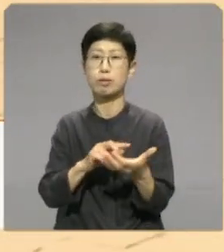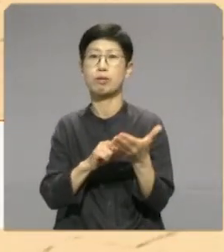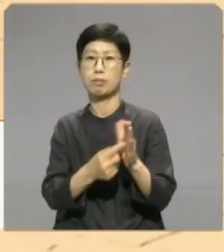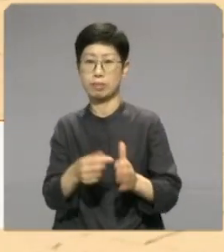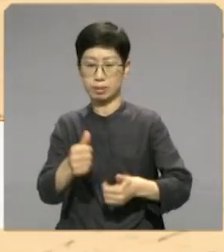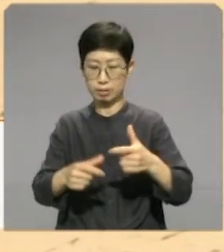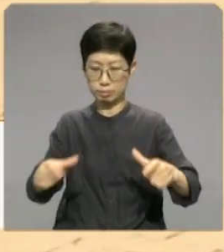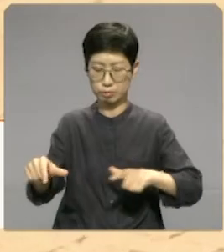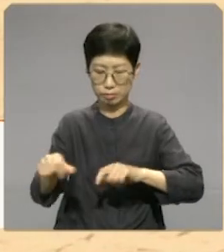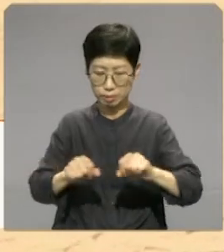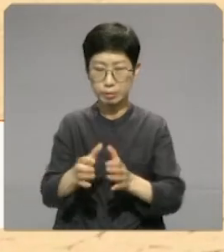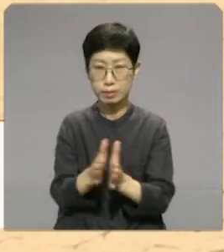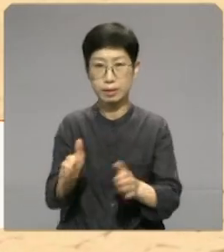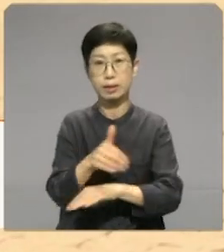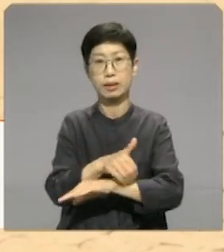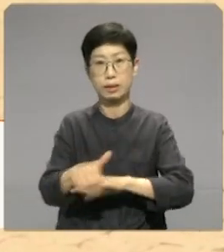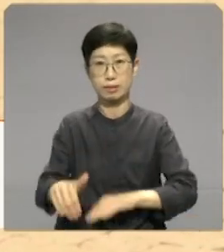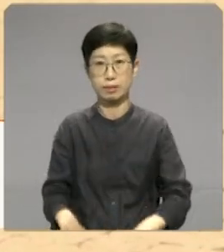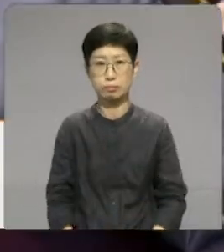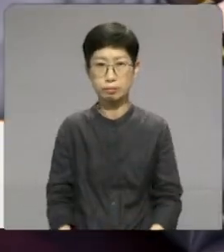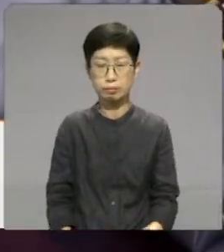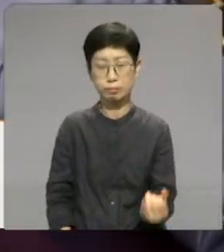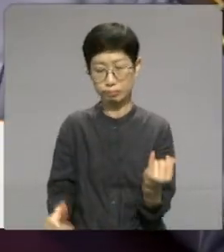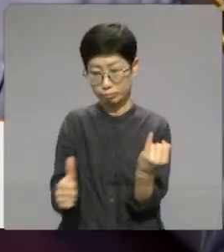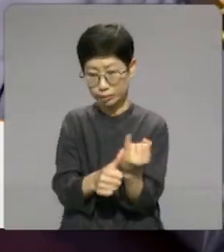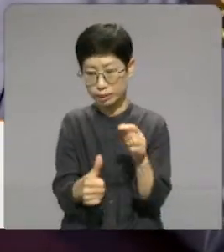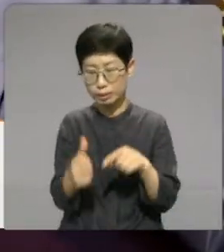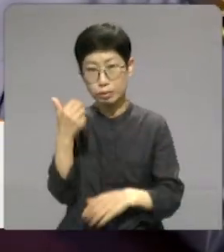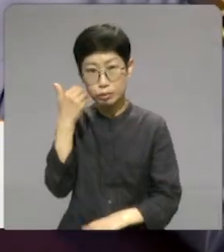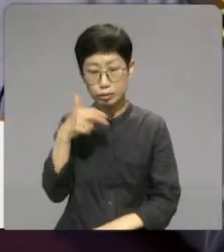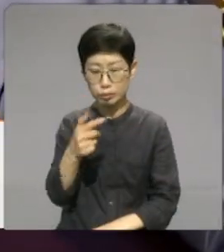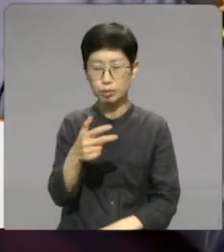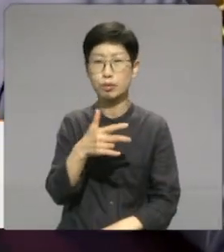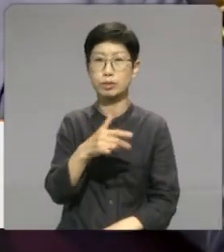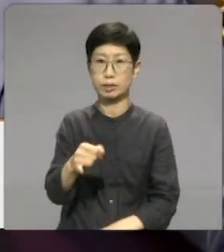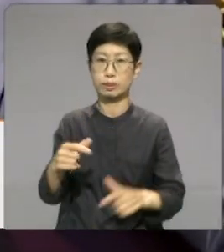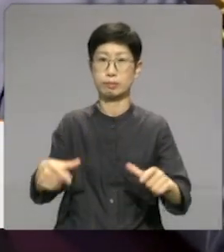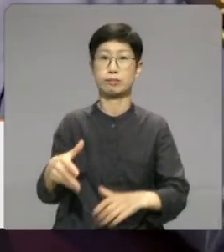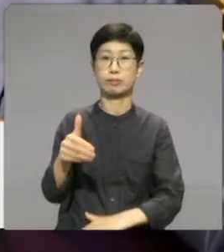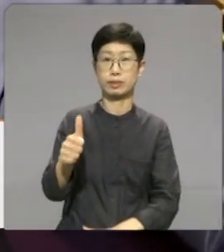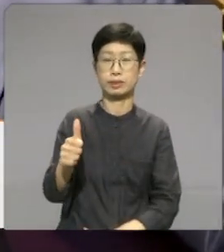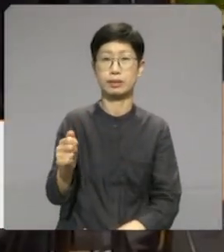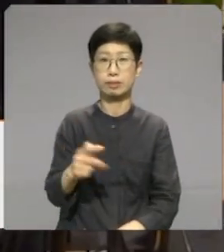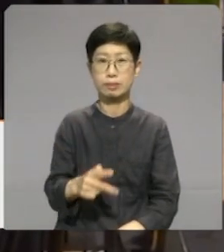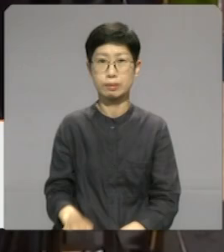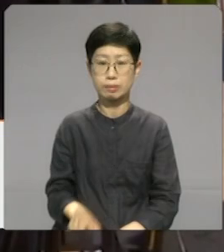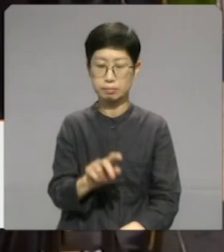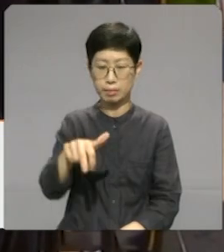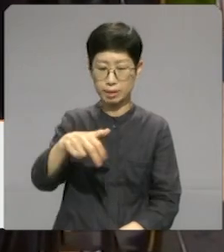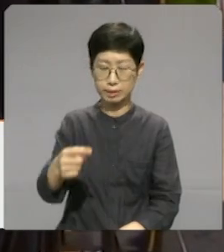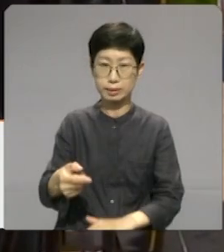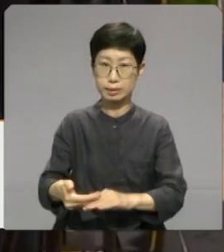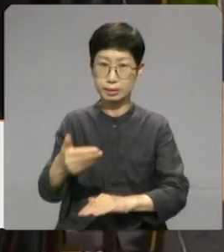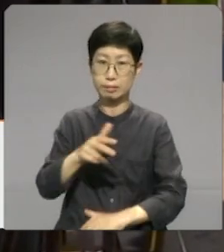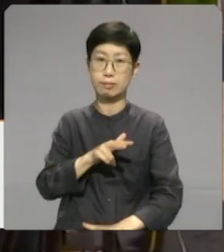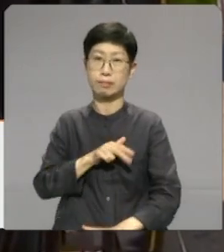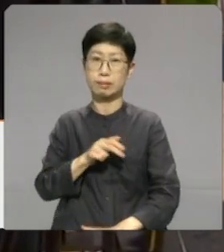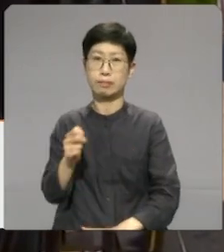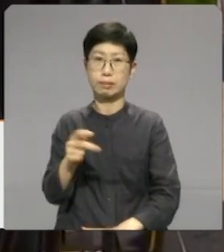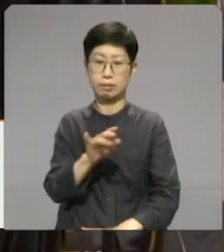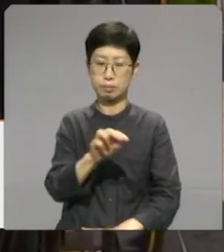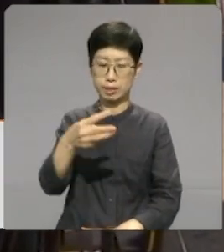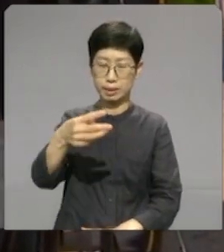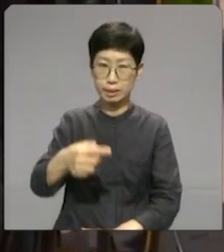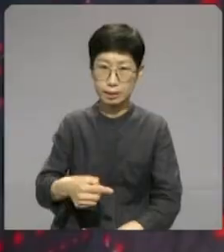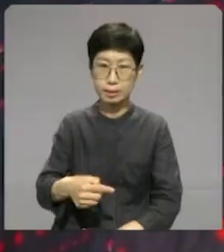나설 예정입니다 러닝메이트 후보로는 조지 샤피로 펜실베이니아 주지사와 마크 캘리 상원의원 피트